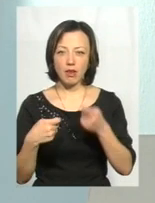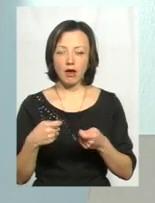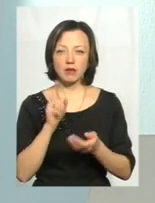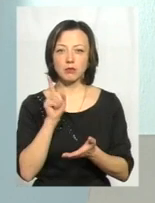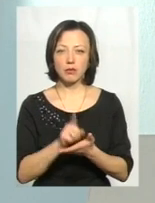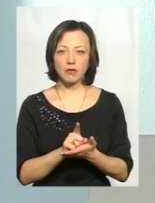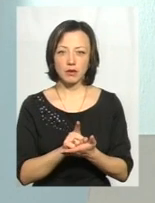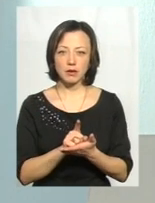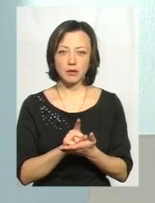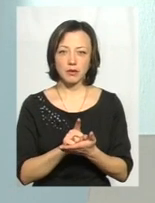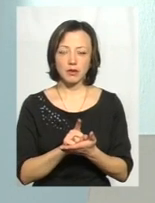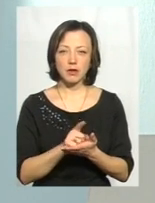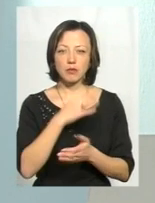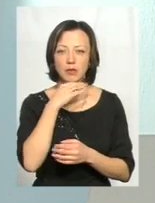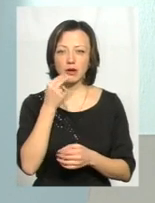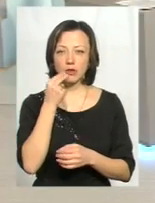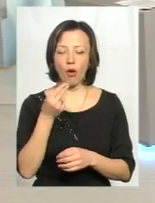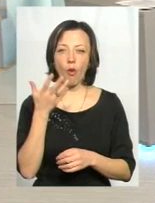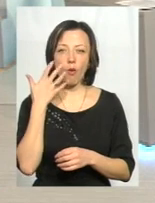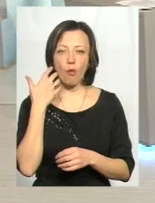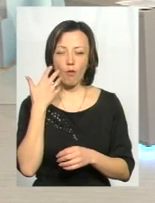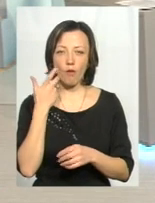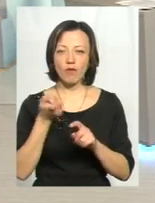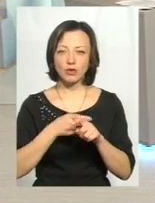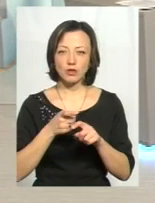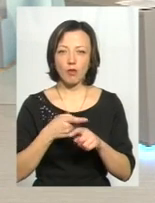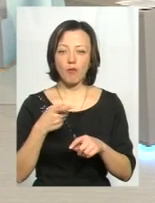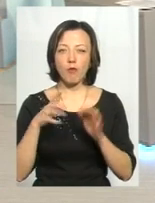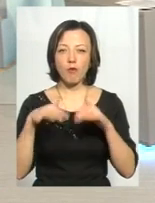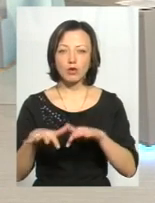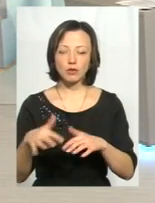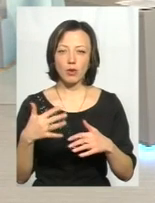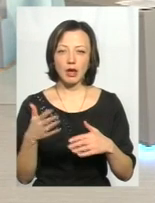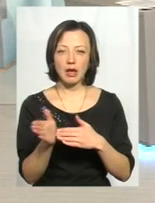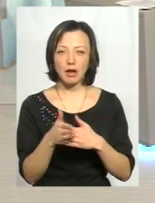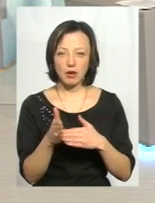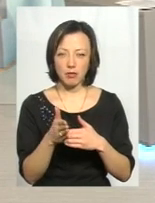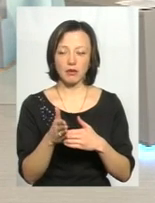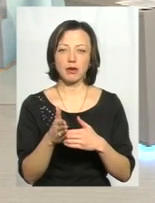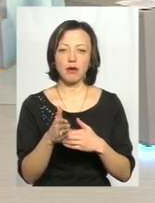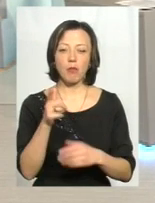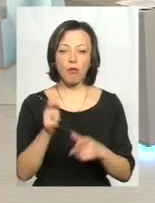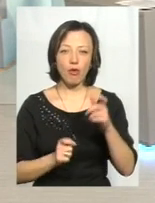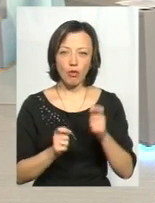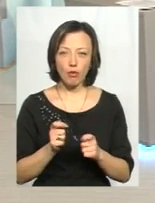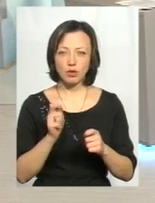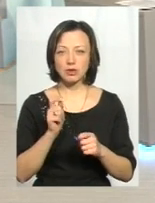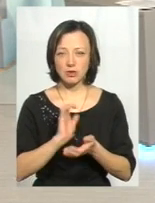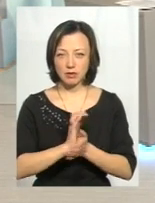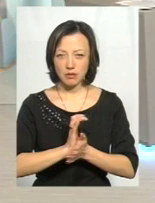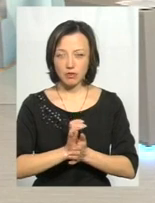повинна багато вживати овочів, морської риби, ну і молочно-кисла